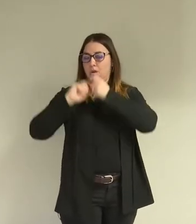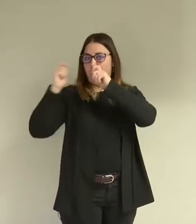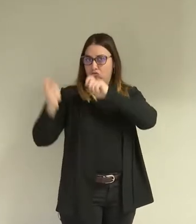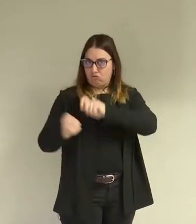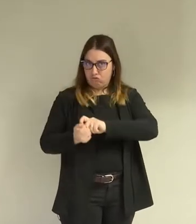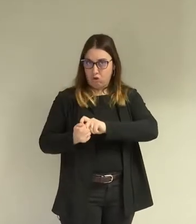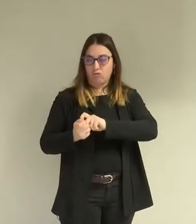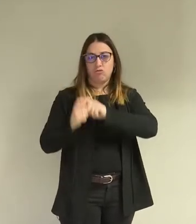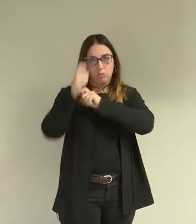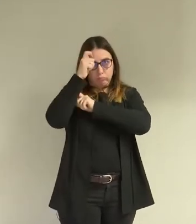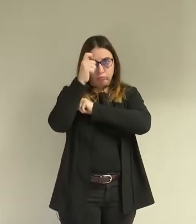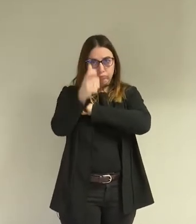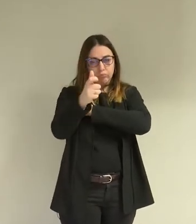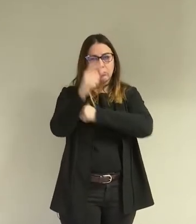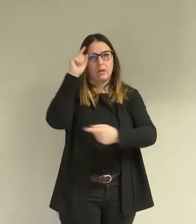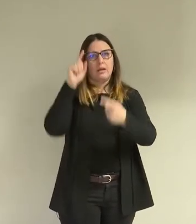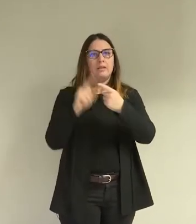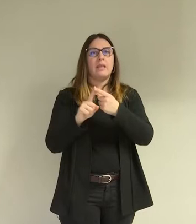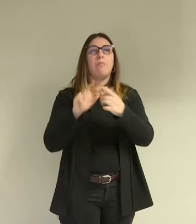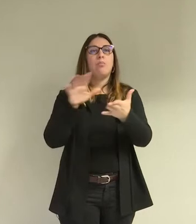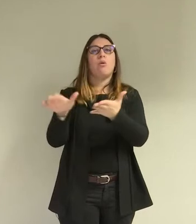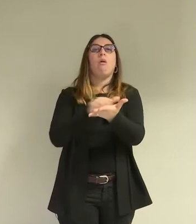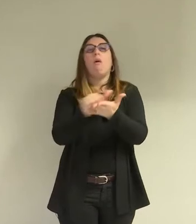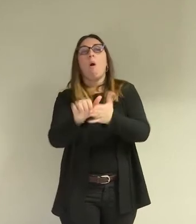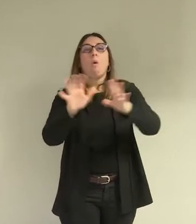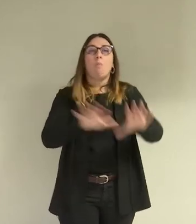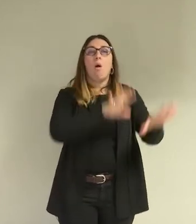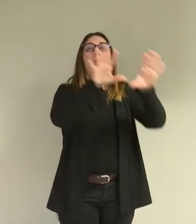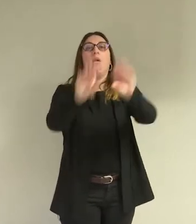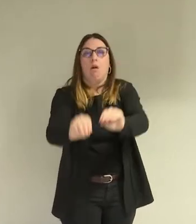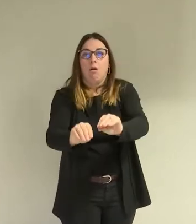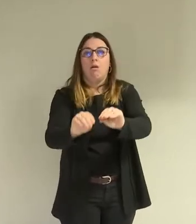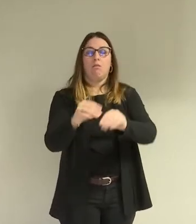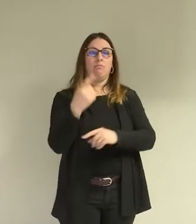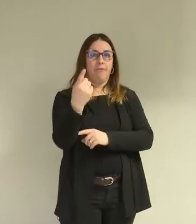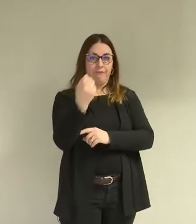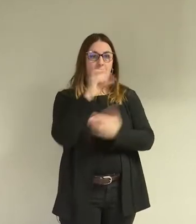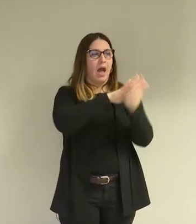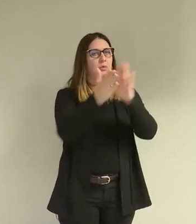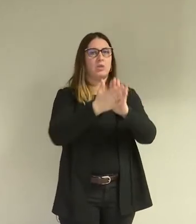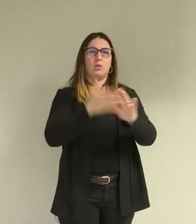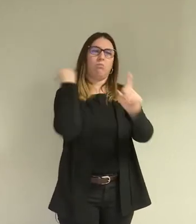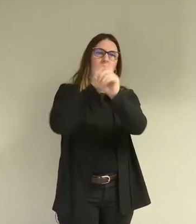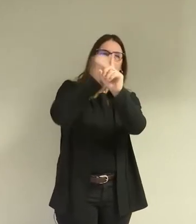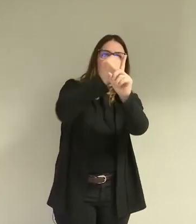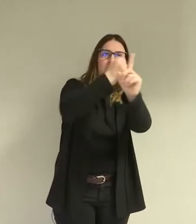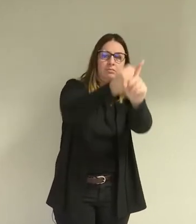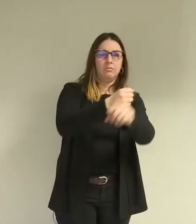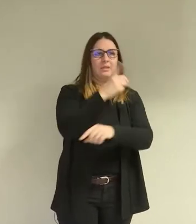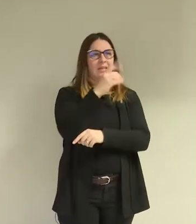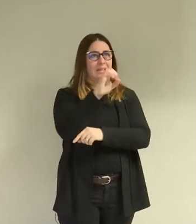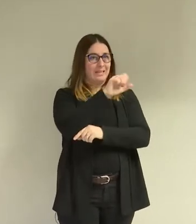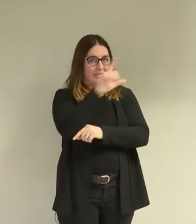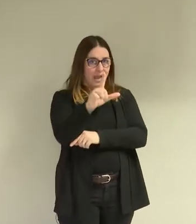à l'oeuvre conceptions concernant la résorption de ces lieux grâce aux plaidoyers des associations la diane la direction